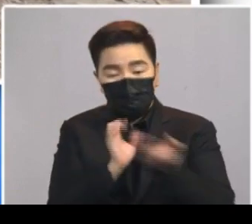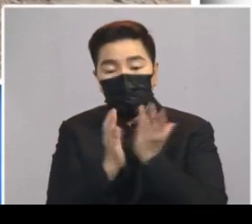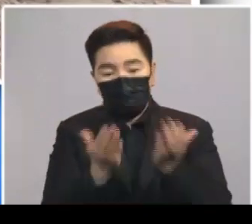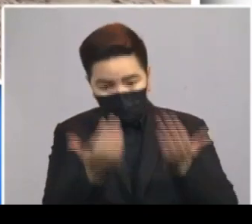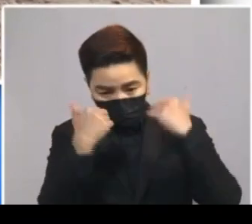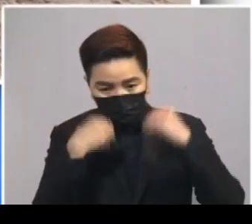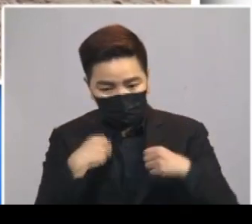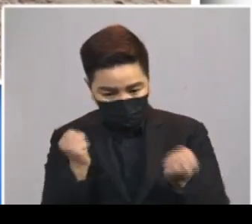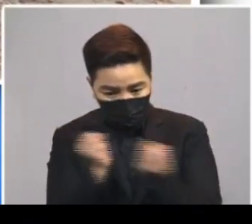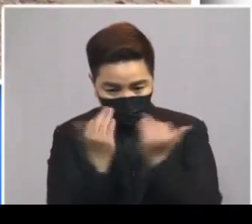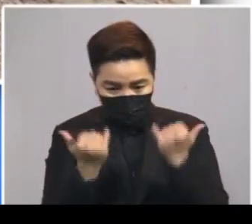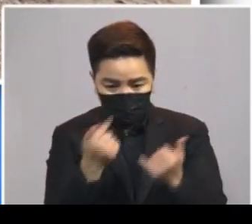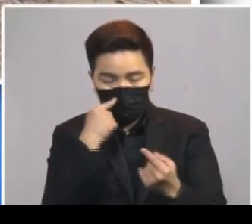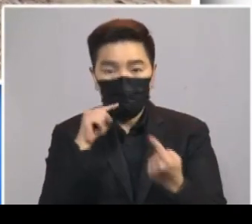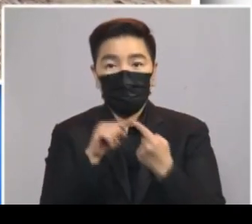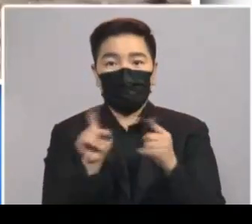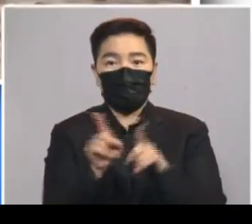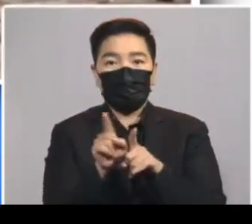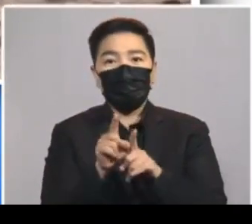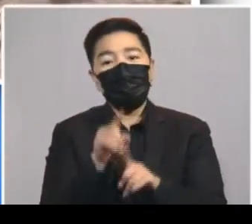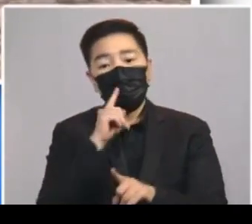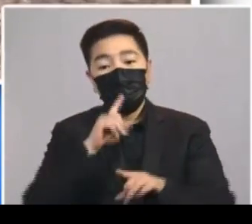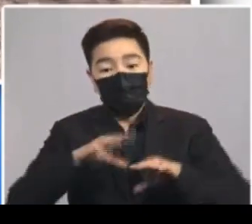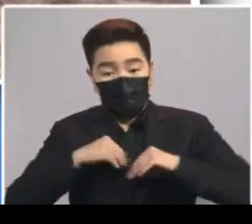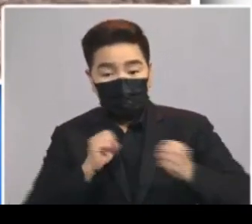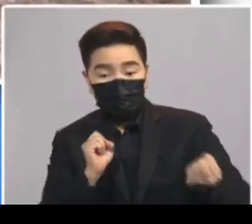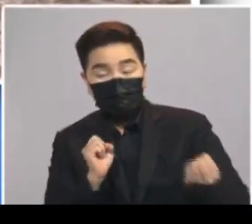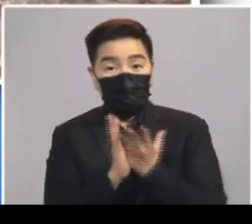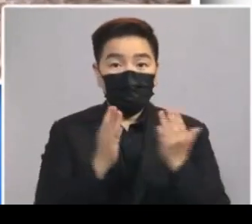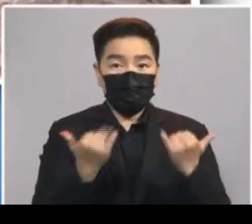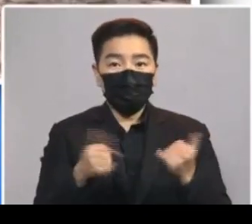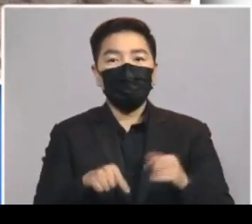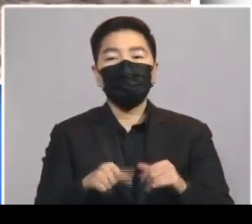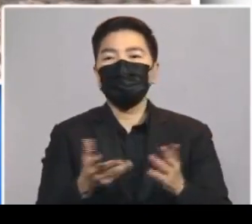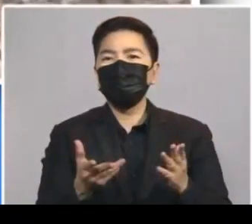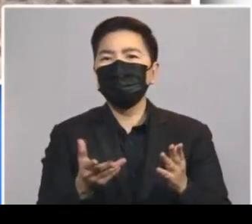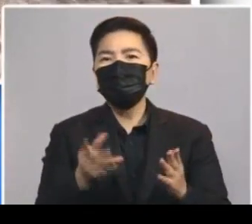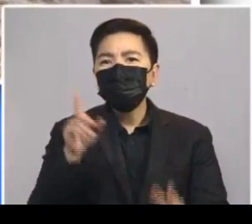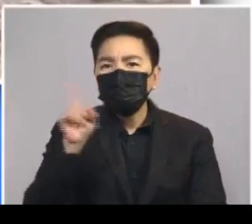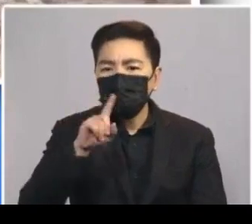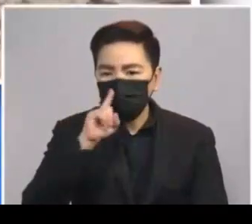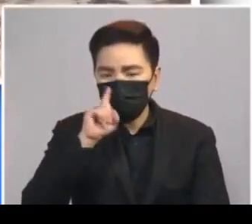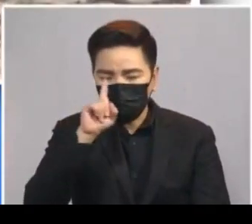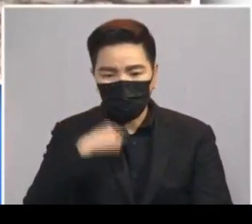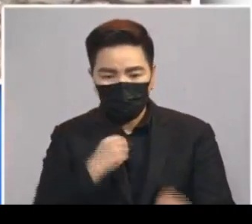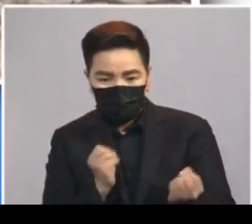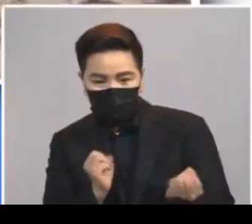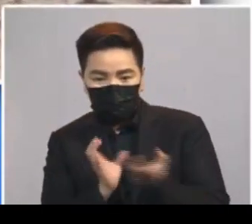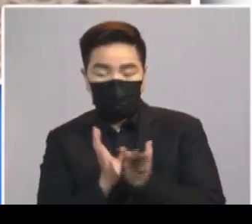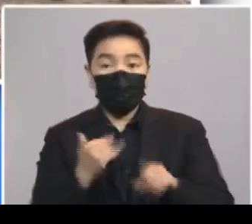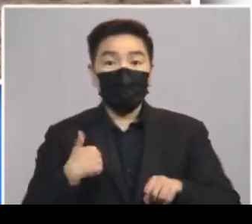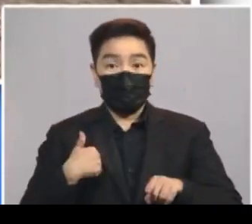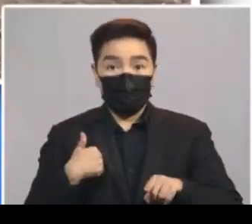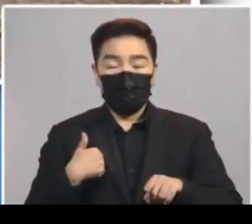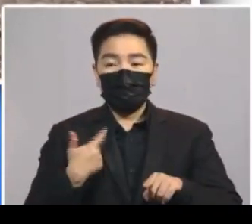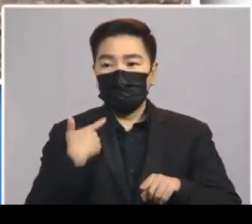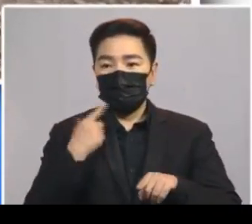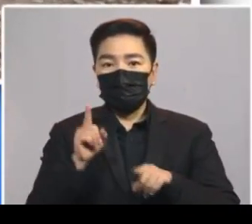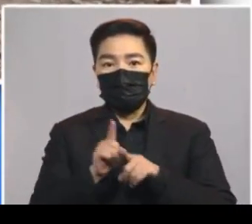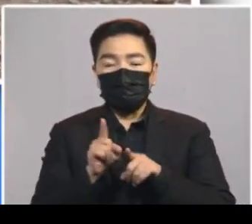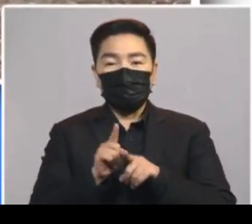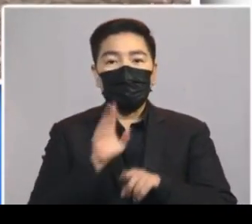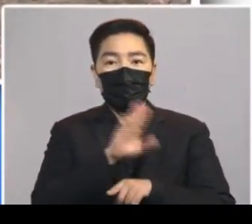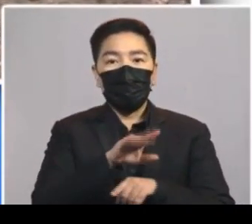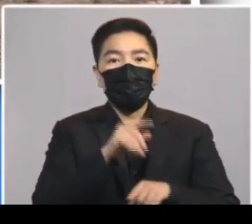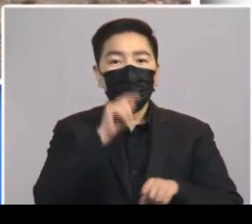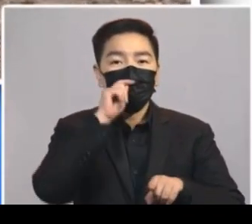ครับถ้าหากว่าจะต้องตอบรับการโจมตีกลับสิ่งที่เป็นไปได้ก็คือว่าอาจจะมีการโจมตีขีดความสามารถ